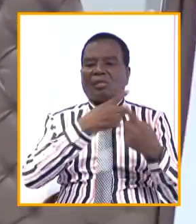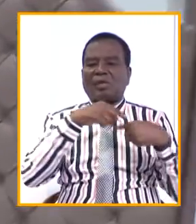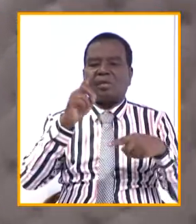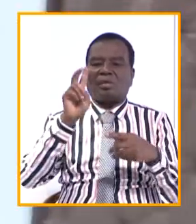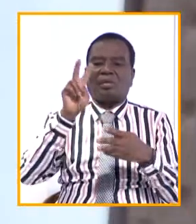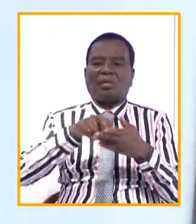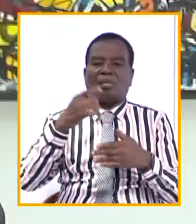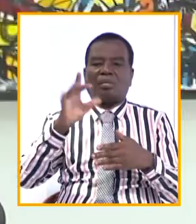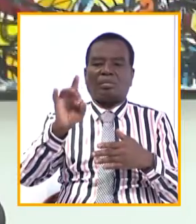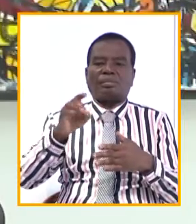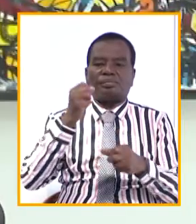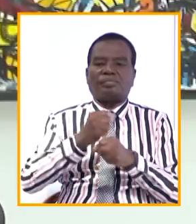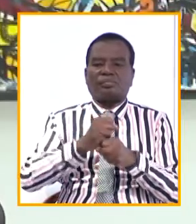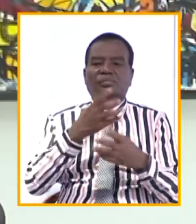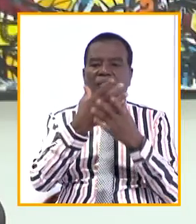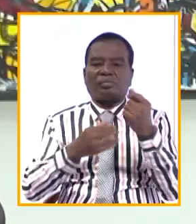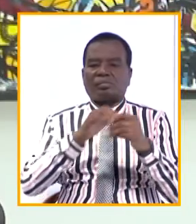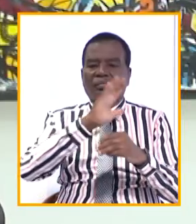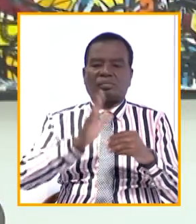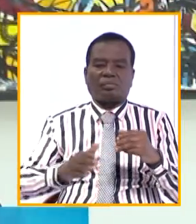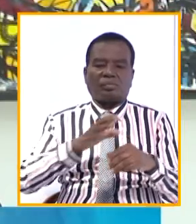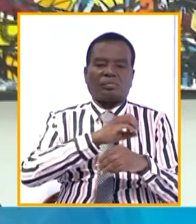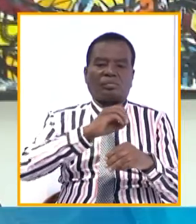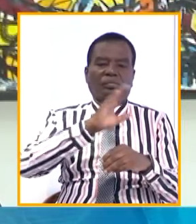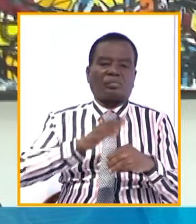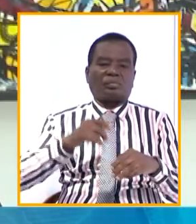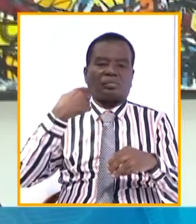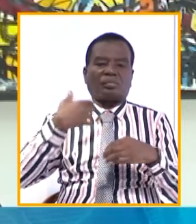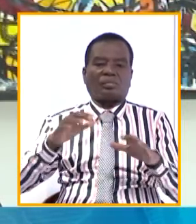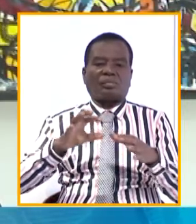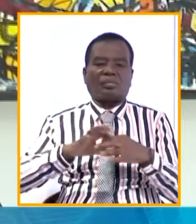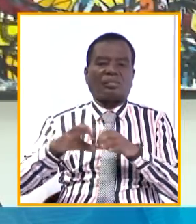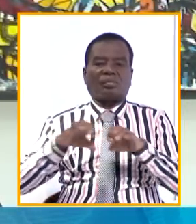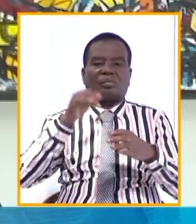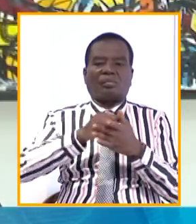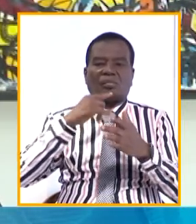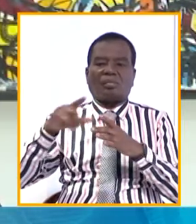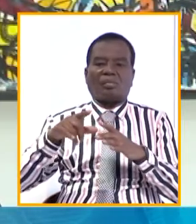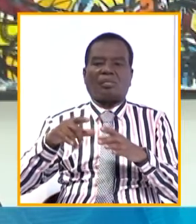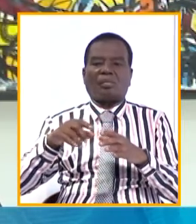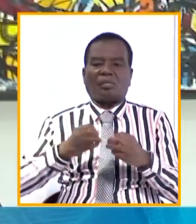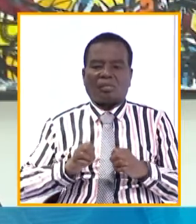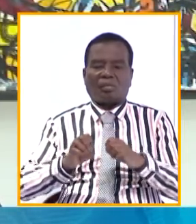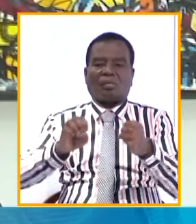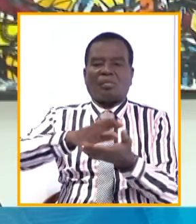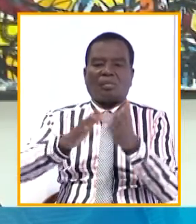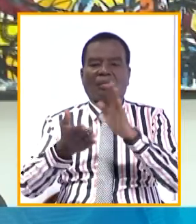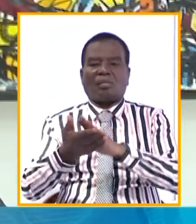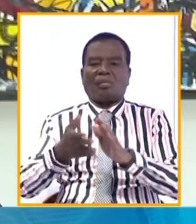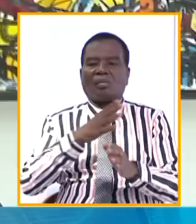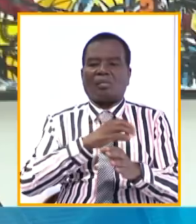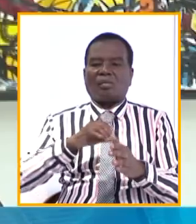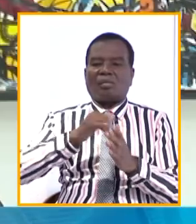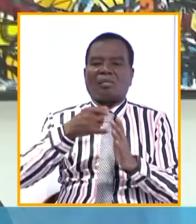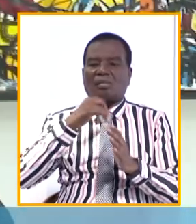allons-y, le travail ne manque jamais. On n'a jamais fini de faire ce qu'on a à faire. On n'a jamais fini de travailler. On essaie d'améliorer et c'est ceux qui ne font rien